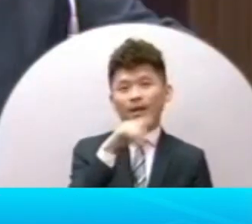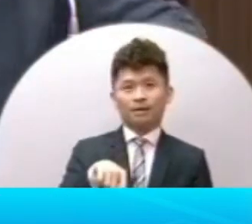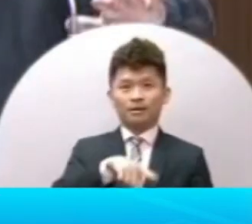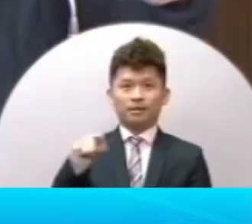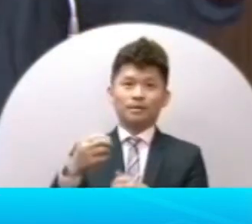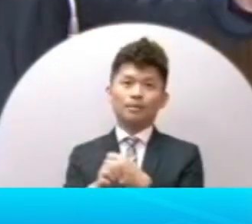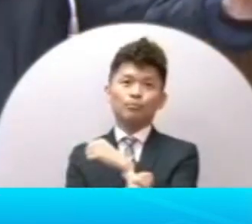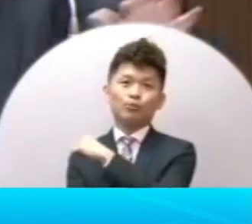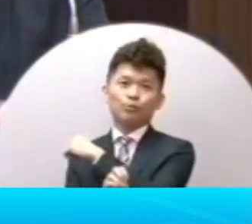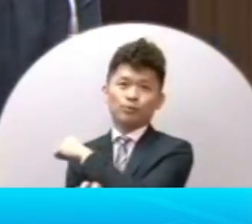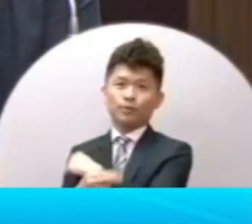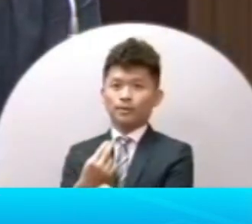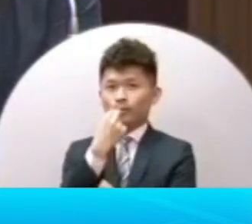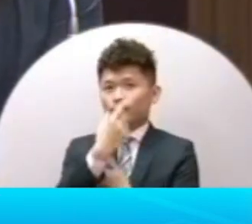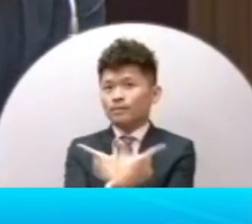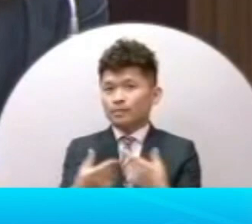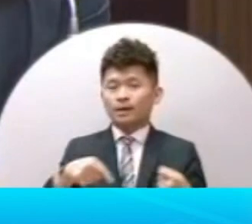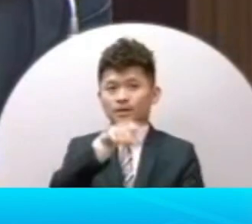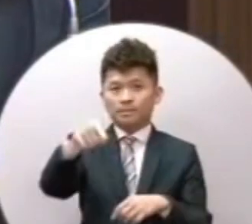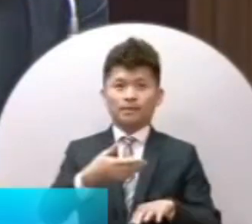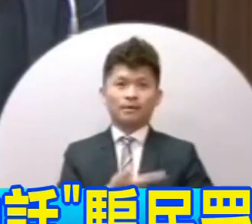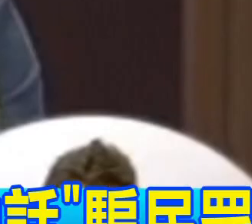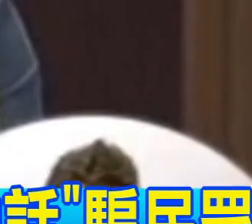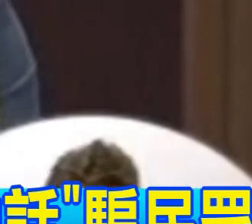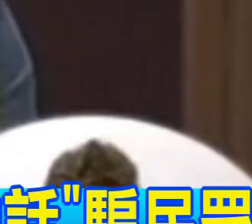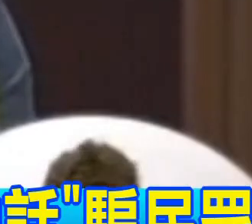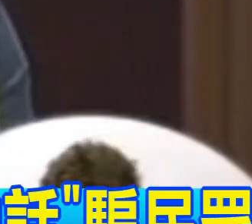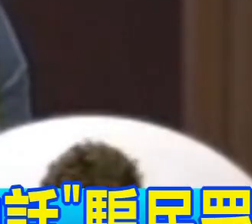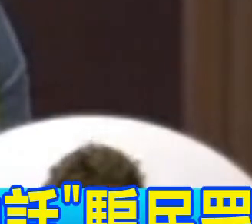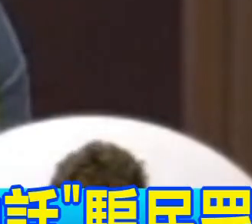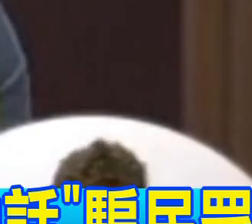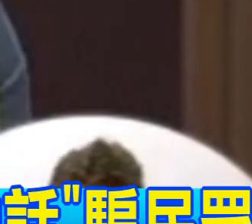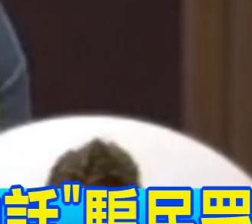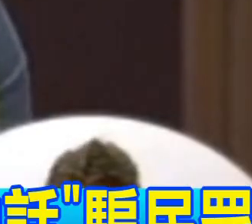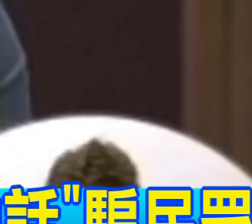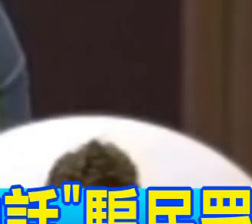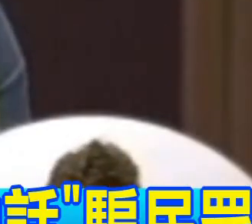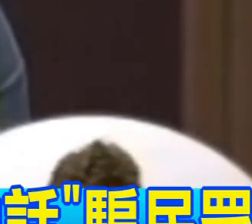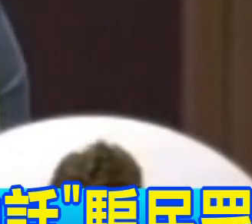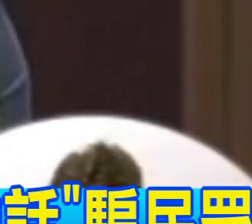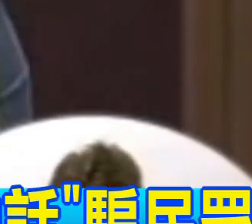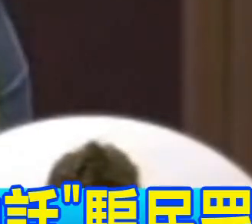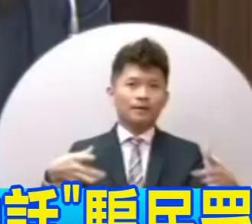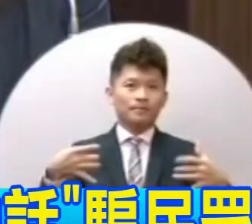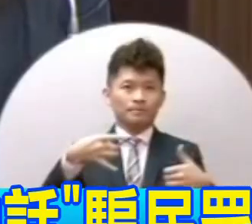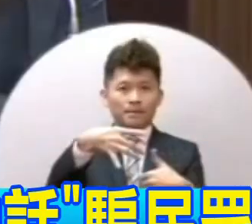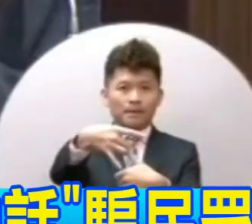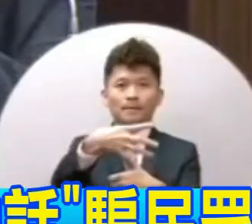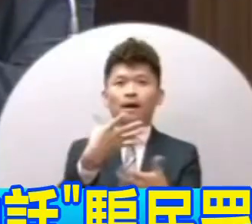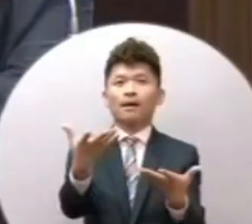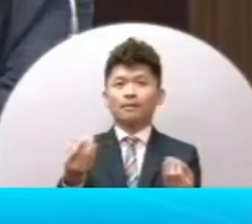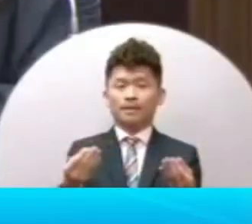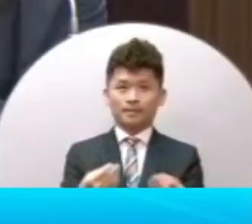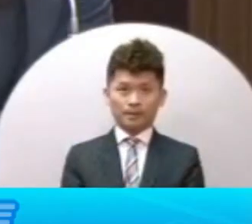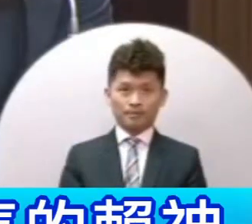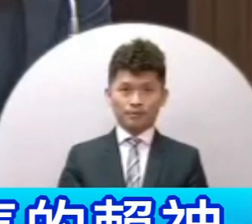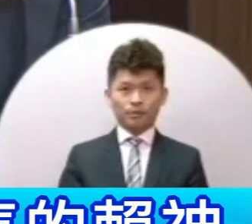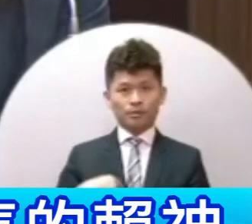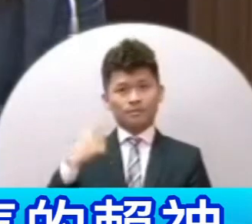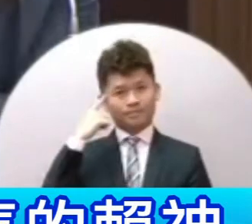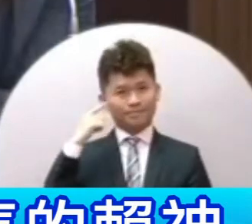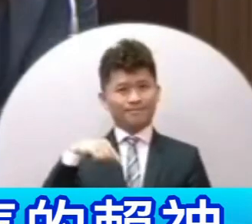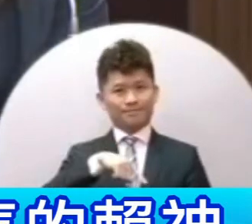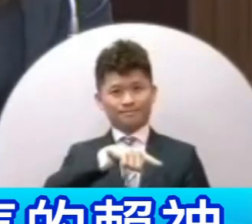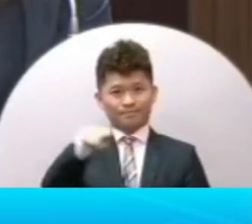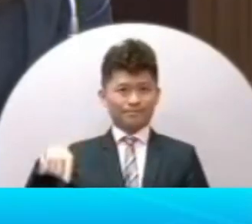的屁都是香的，你们不要担心，不要害怕。 立委连珠炮大呛赖葵，世上哪有干净的煤？ 我们都觉得你是一个接地气的